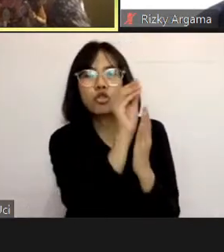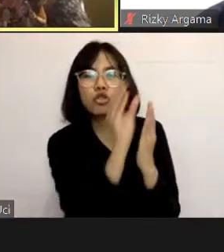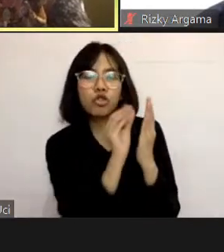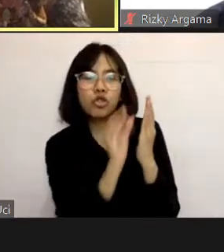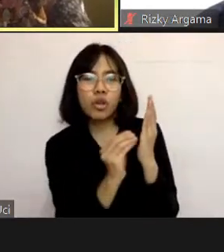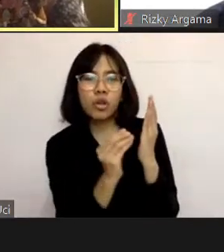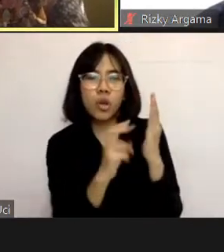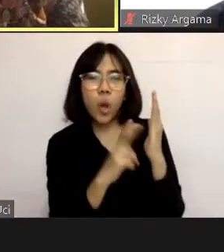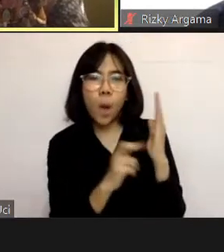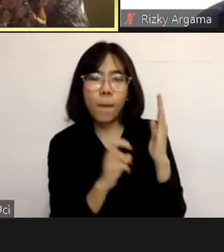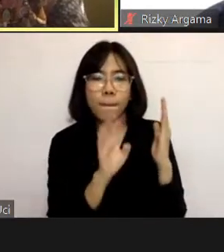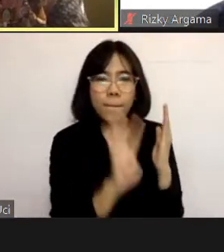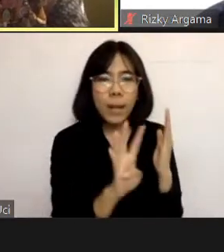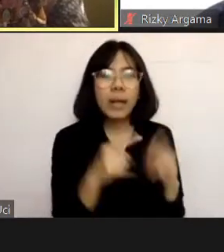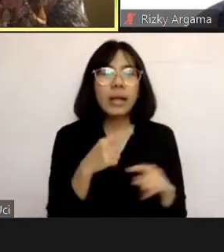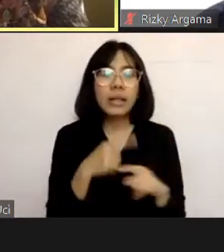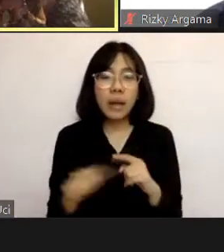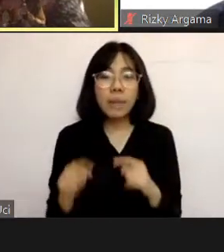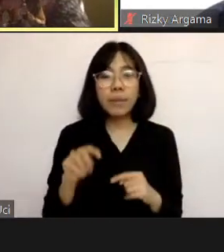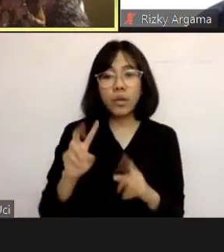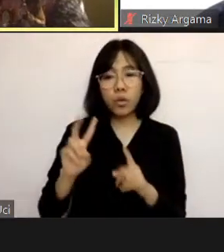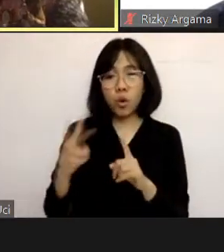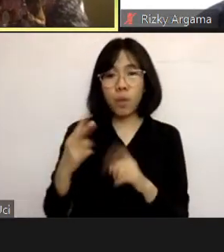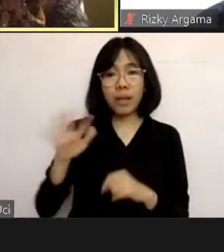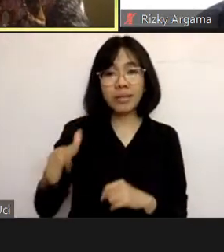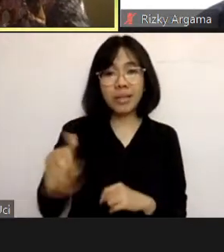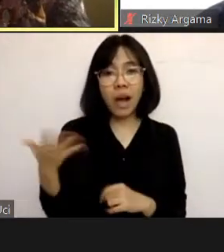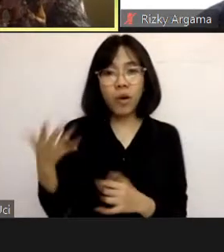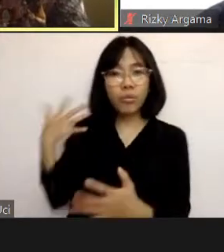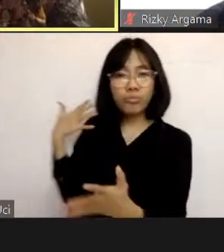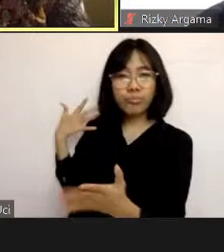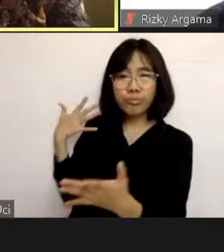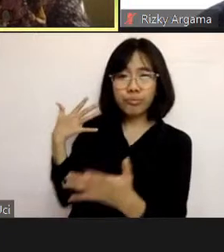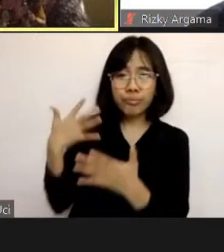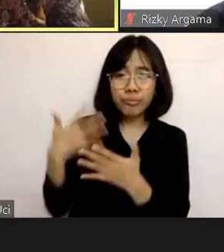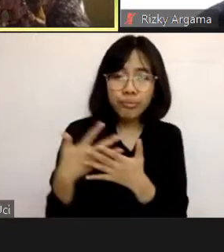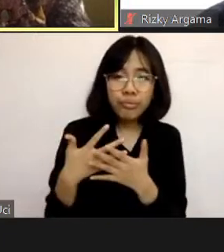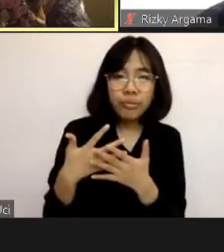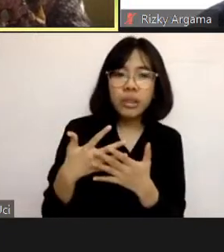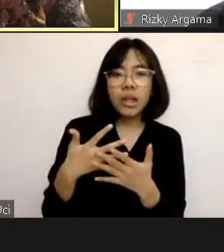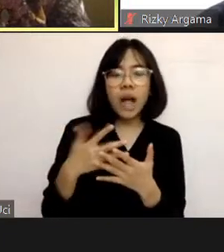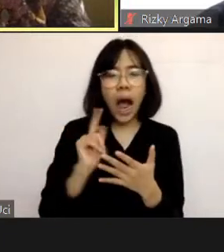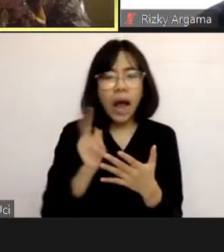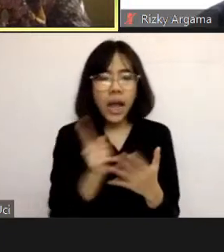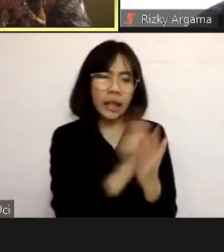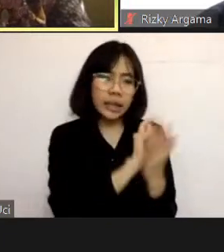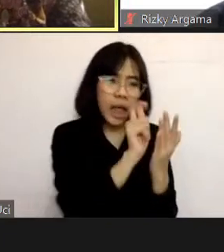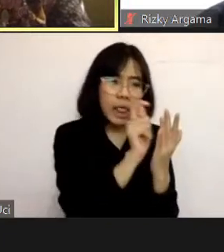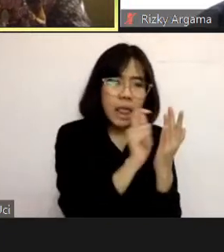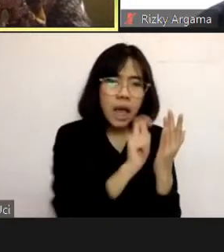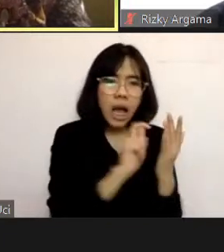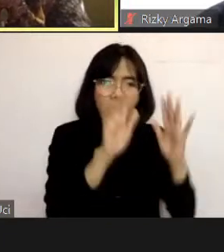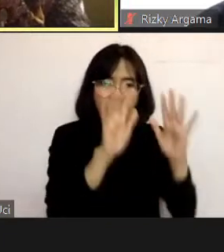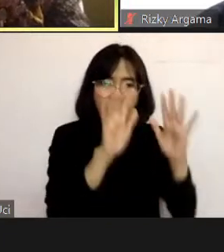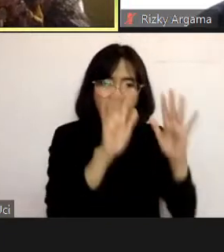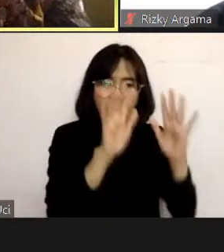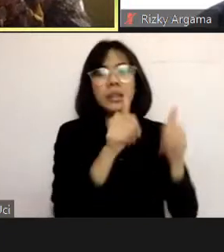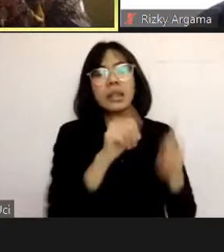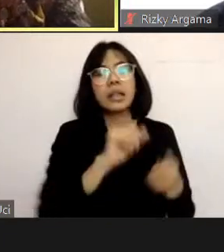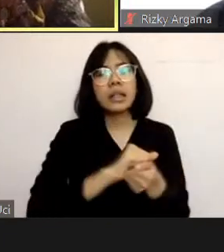menurut catatan kami dan juga jumlah sejawat yang akademisi menemukan ada 51